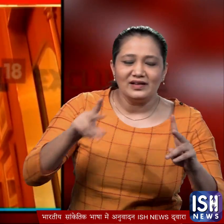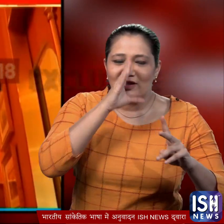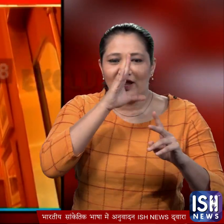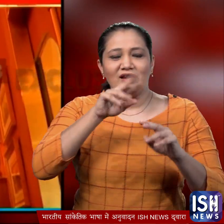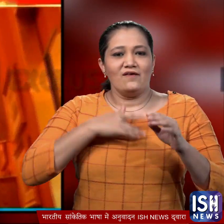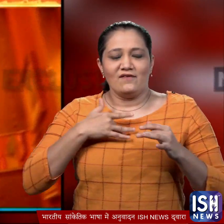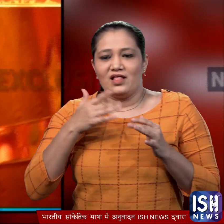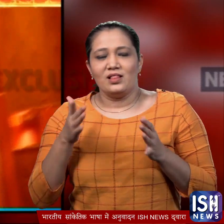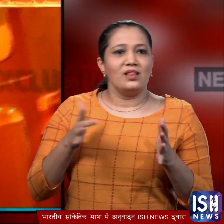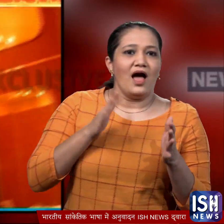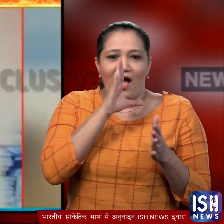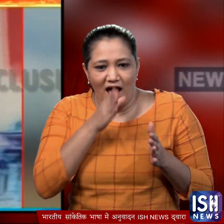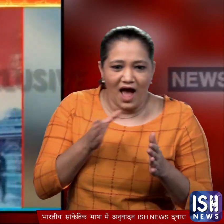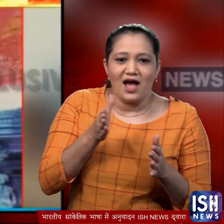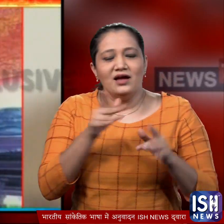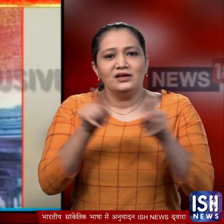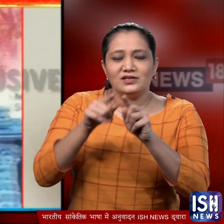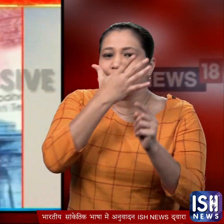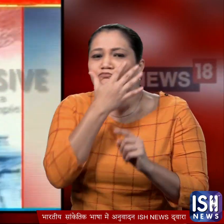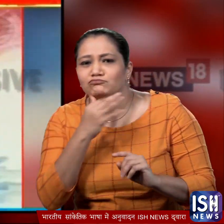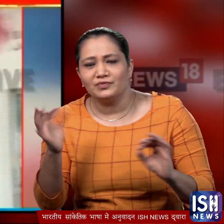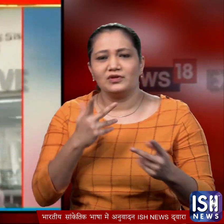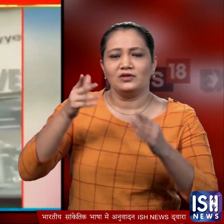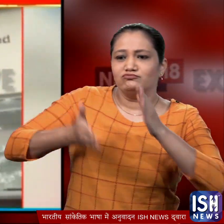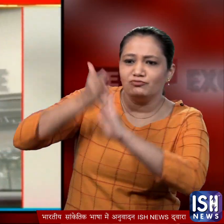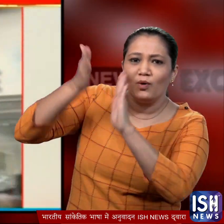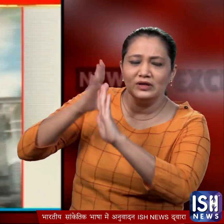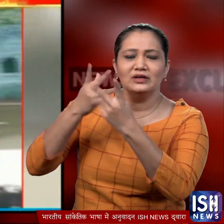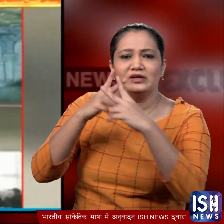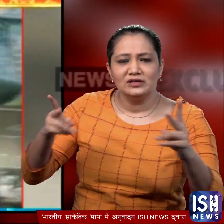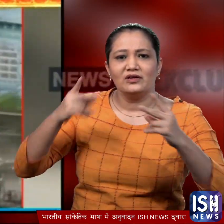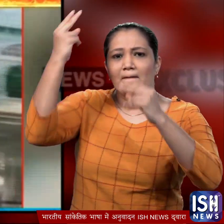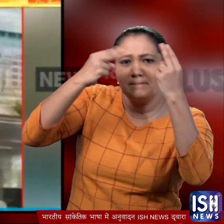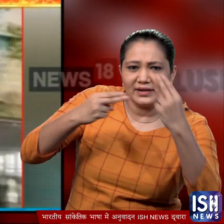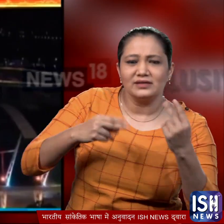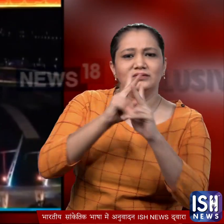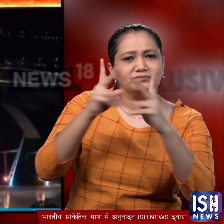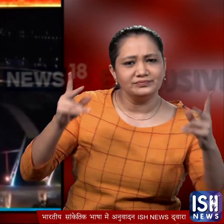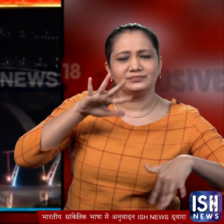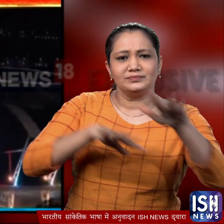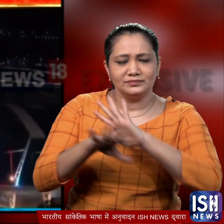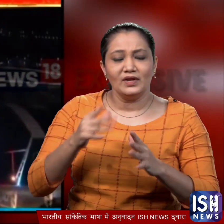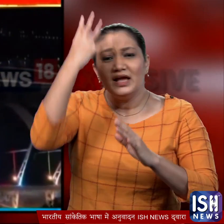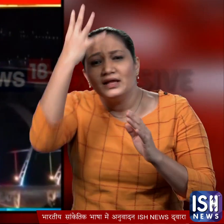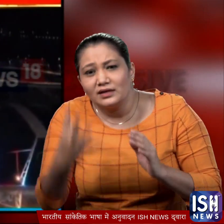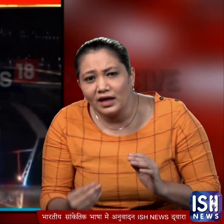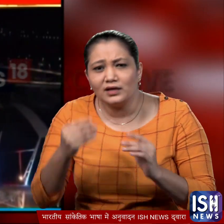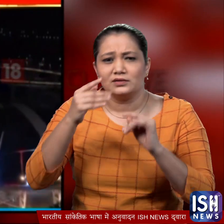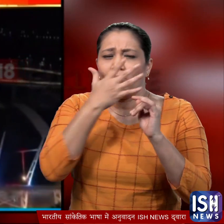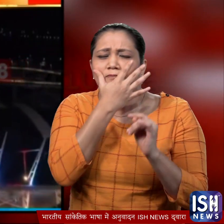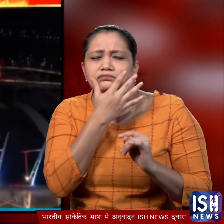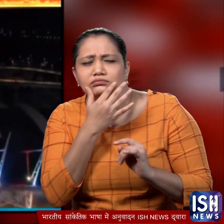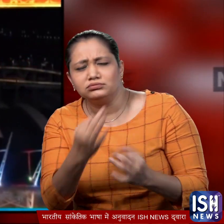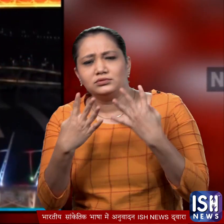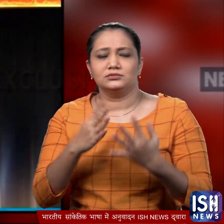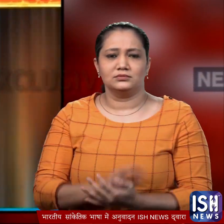में बैठे होने का एहसास किया जा सकता है। खूबसूरती बढ़ाने के लिए होटल की दीवारों पर अलग अलग तरह की पेंटिंग की गई है। यही नहीं, रात में तो इस होटल की खूबसूरती